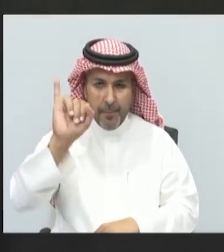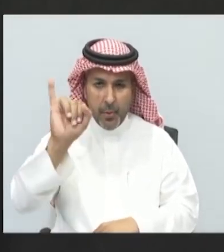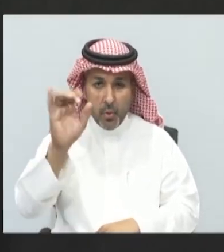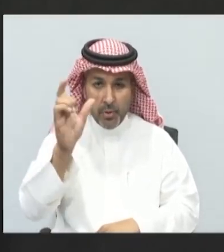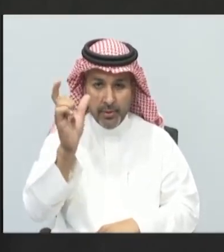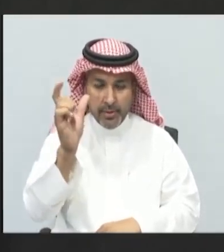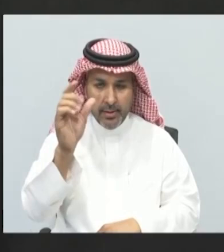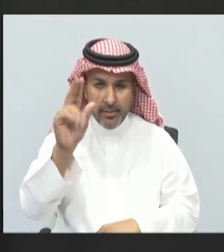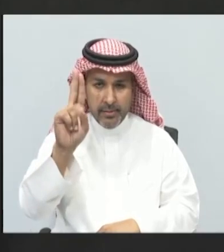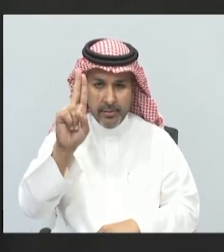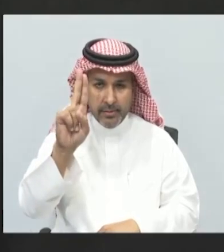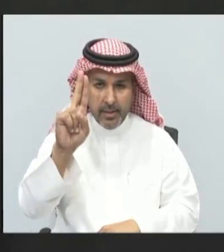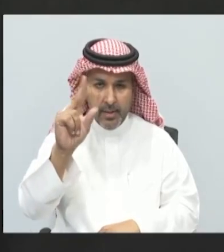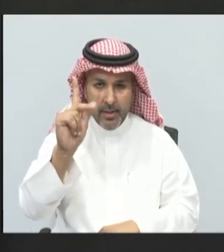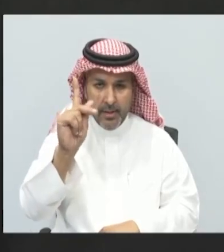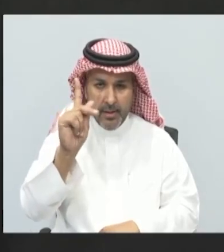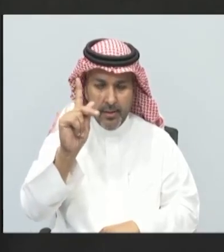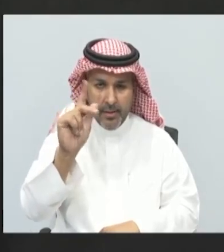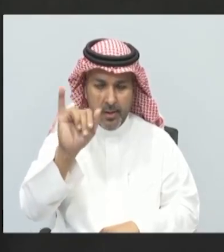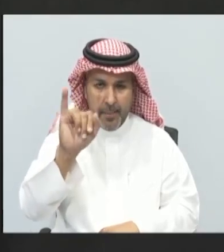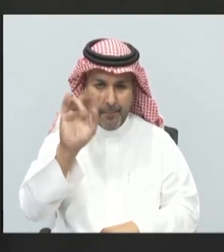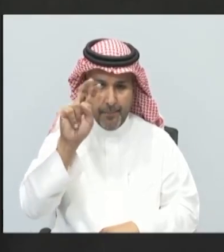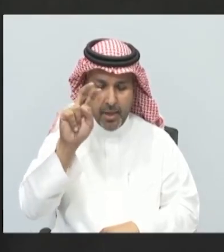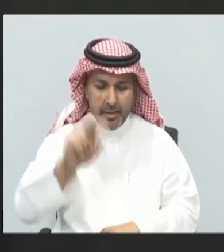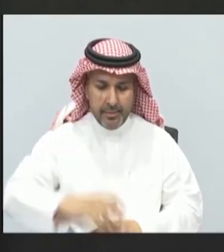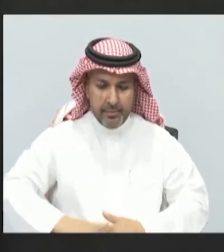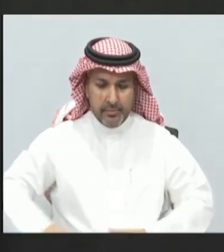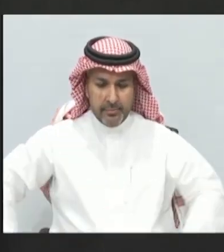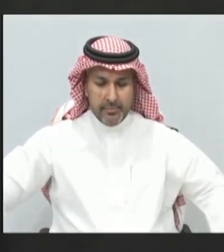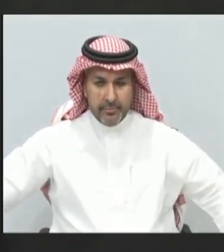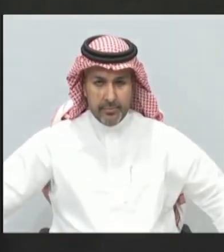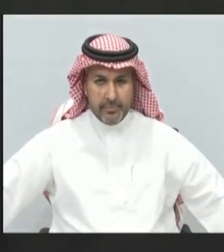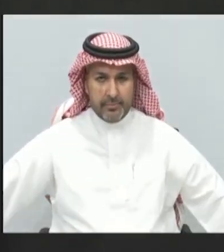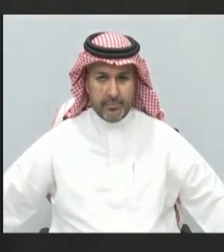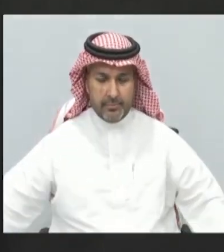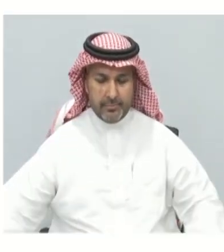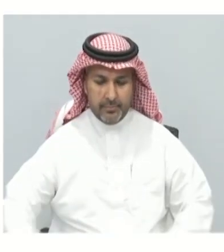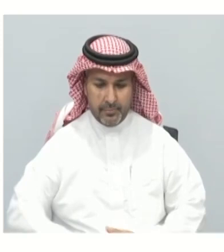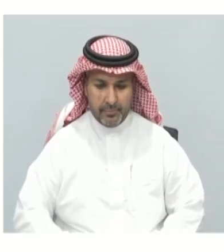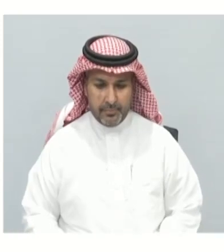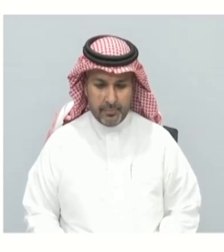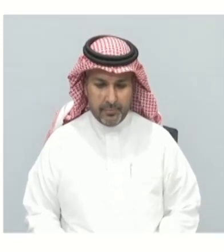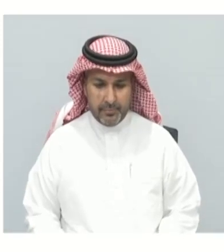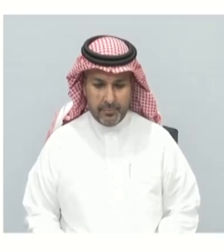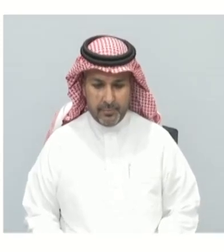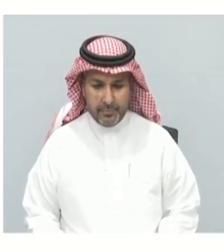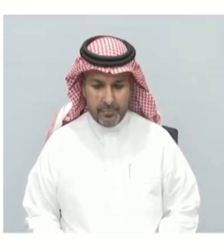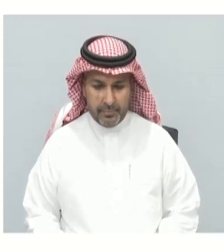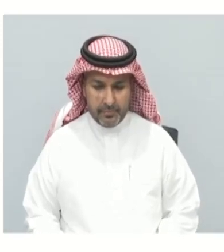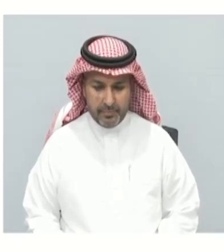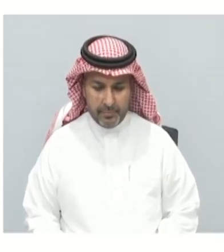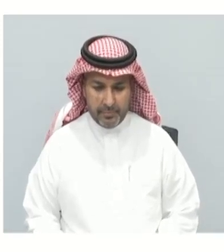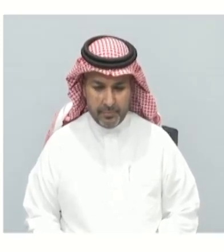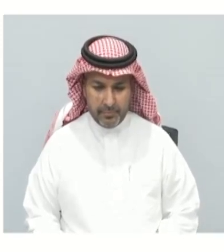لدينا كالشهر الشهر اصبح كاليوم يمر بلمح البصر فمن عظمه الله سبحانه وتعالى وقدرته لذلك